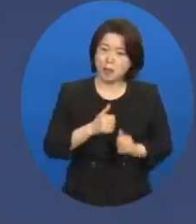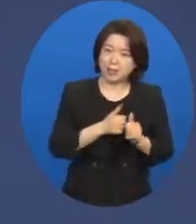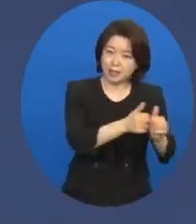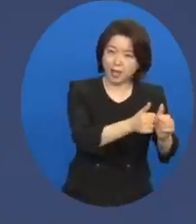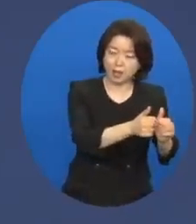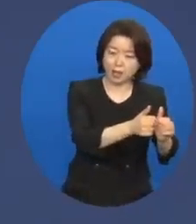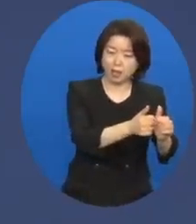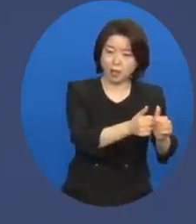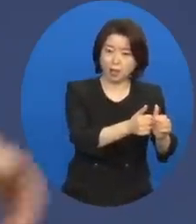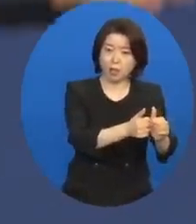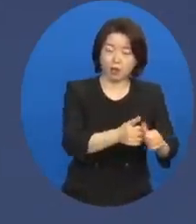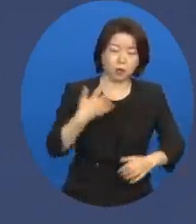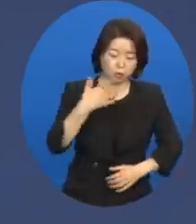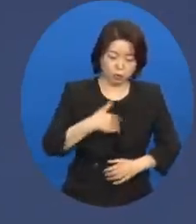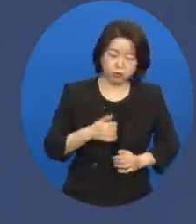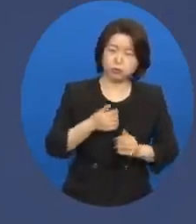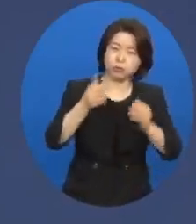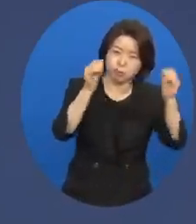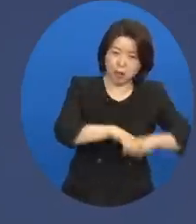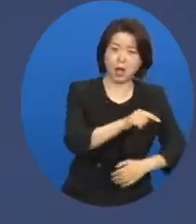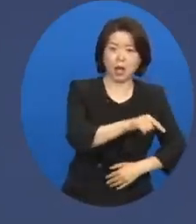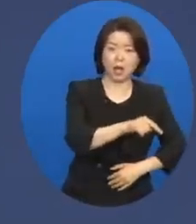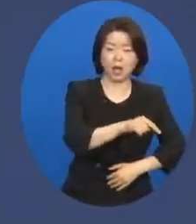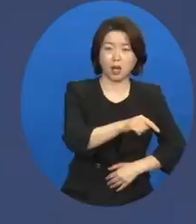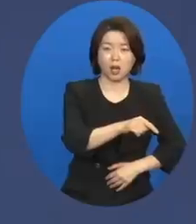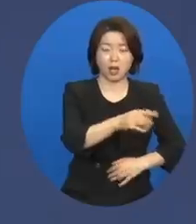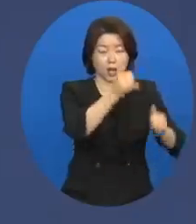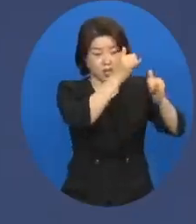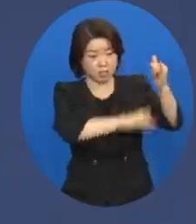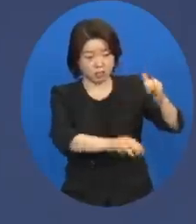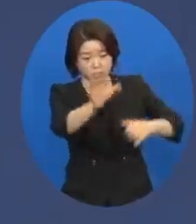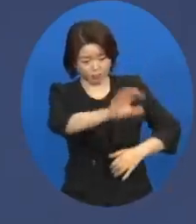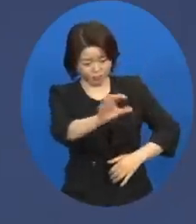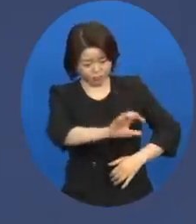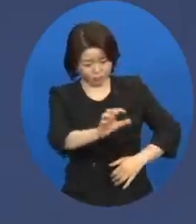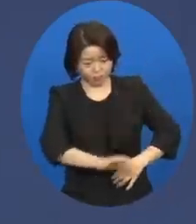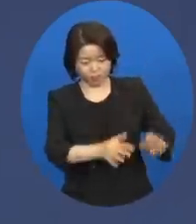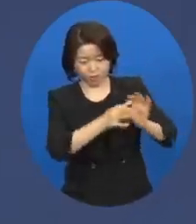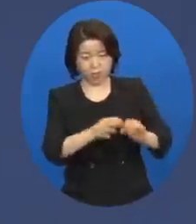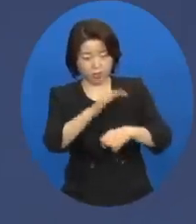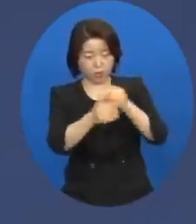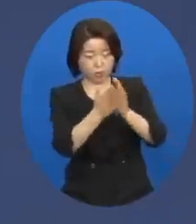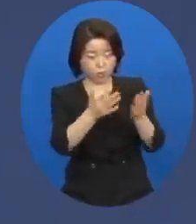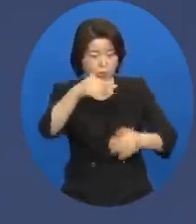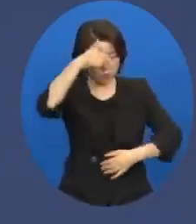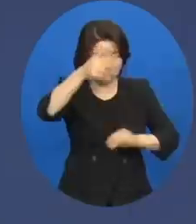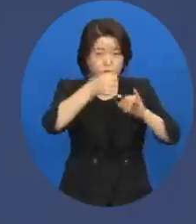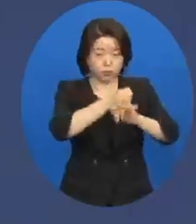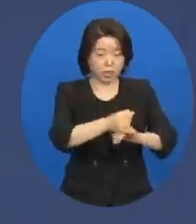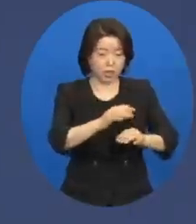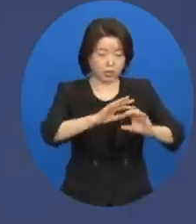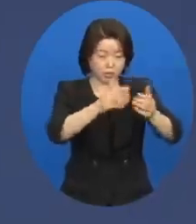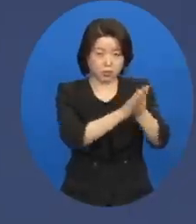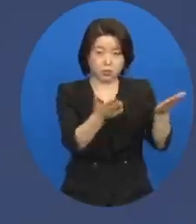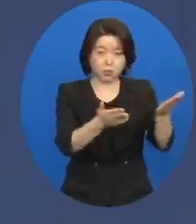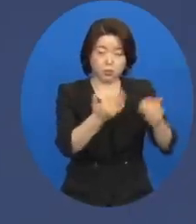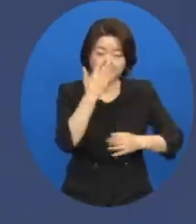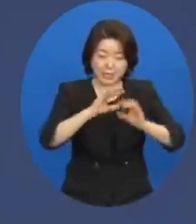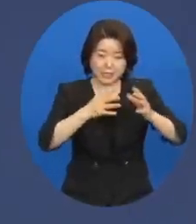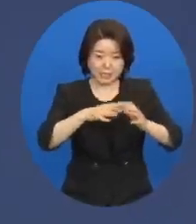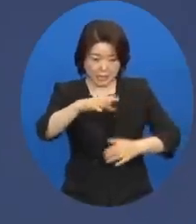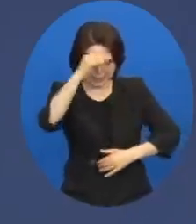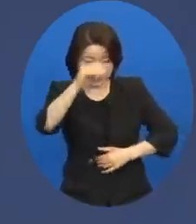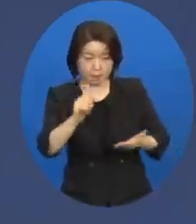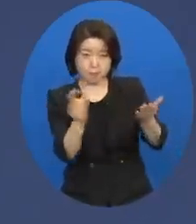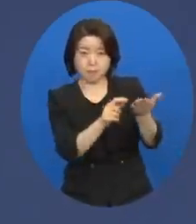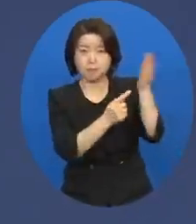육으로 망하는 이 패턴이 역사 내내 성경 구약 성경에는 이스라엘을 역사적 샘플로